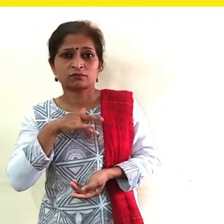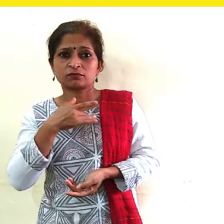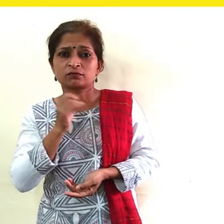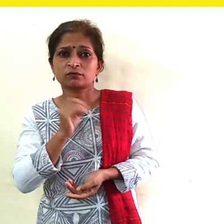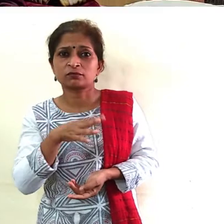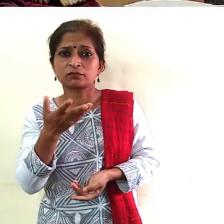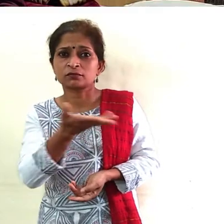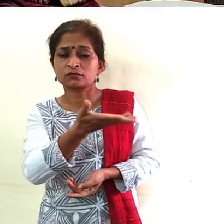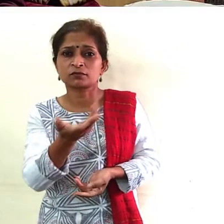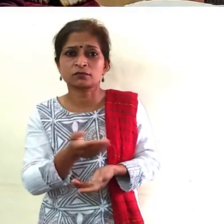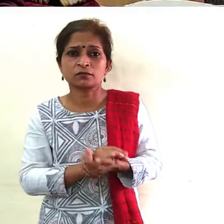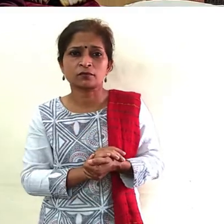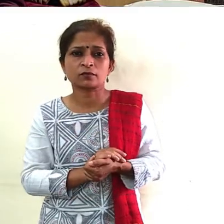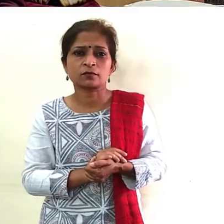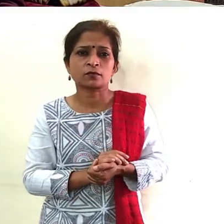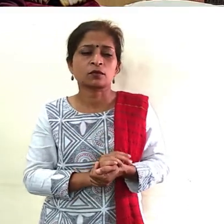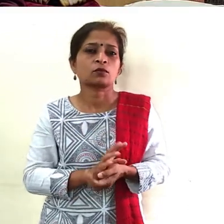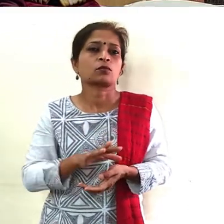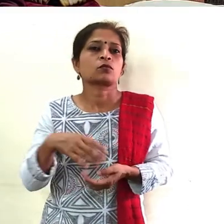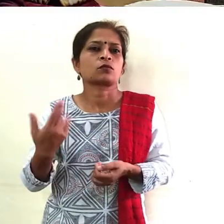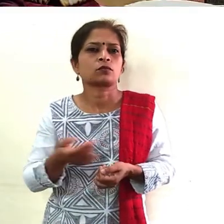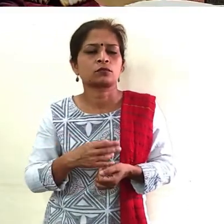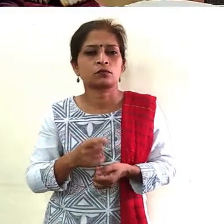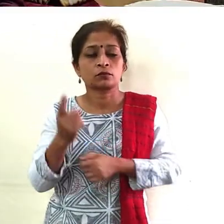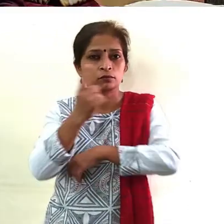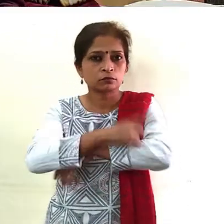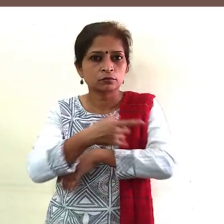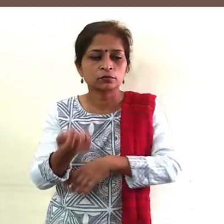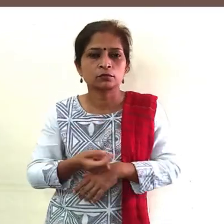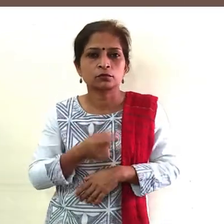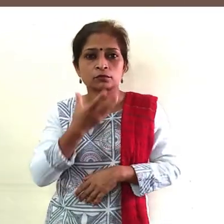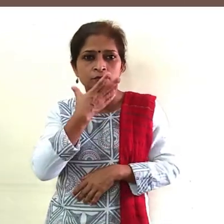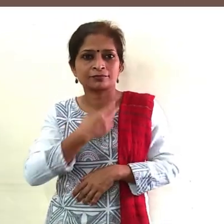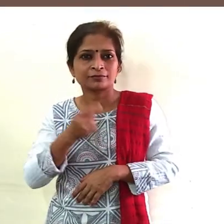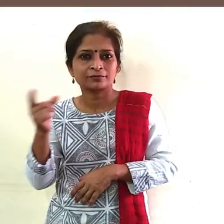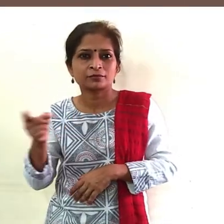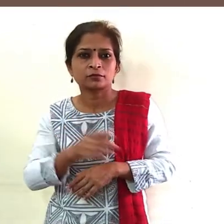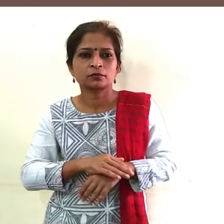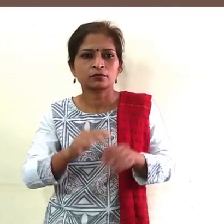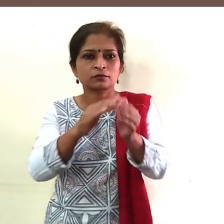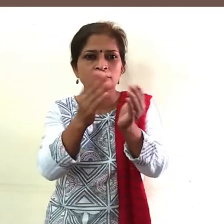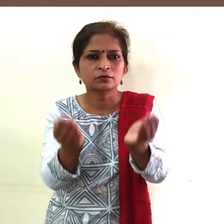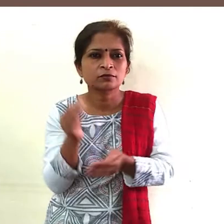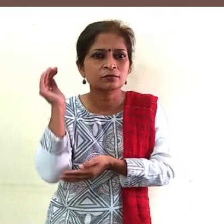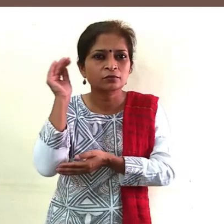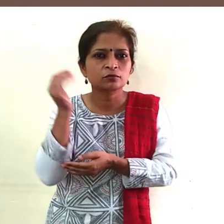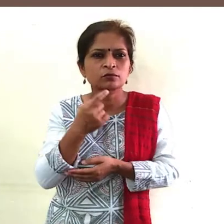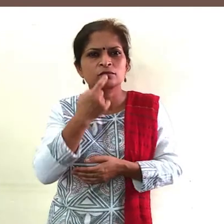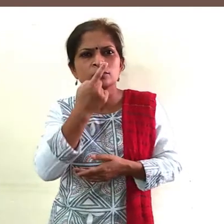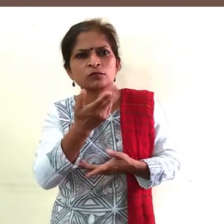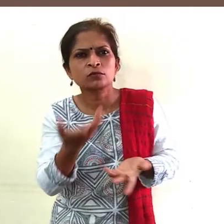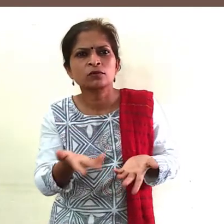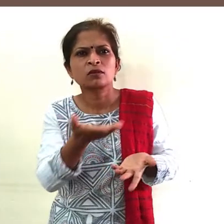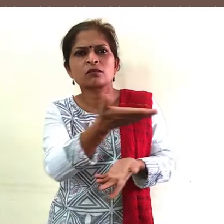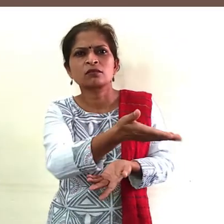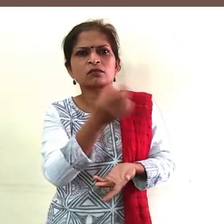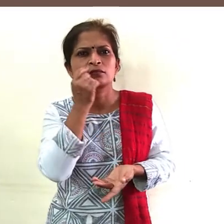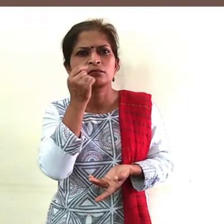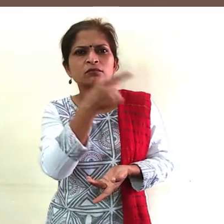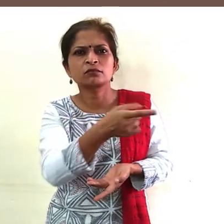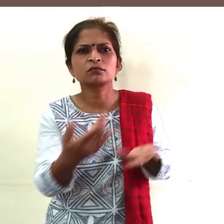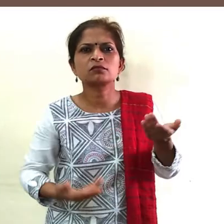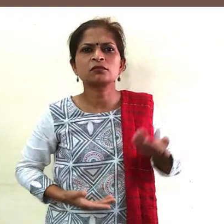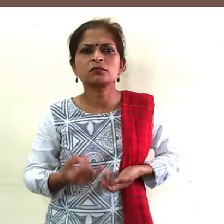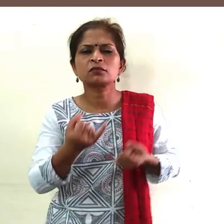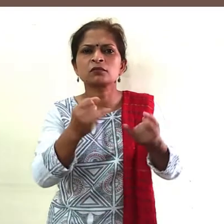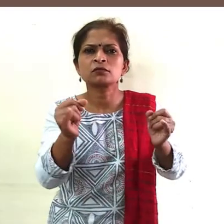कर ये। तो शिव जी को एक दिन इस ब्राह्मण ने गुहार लगाई कि नहीं, ये इस तरह आपसे बर्ताव कर